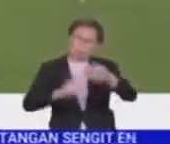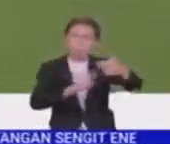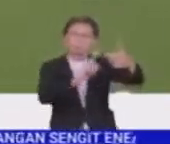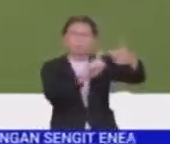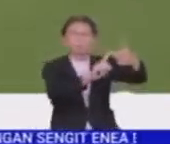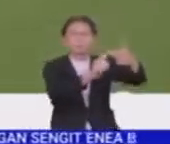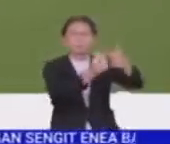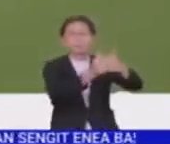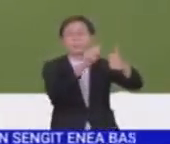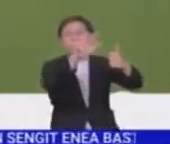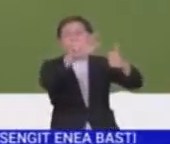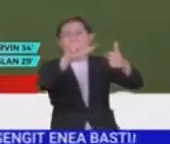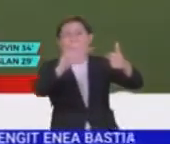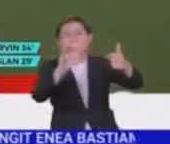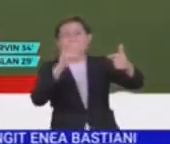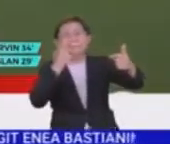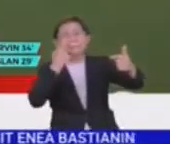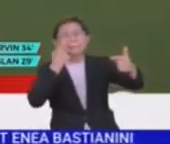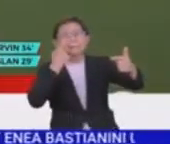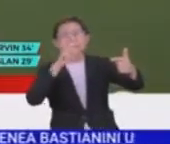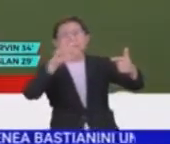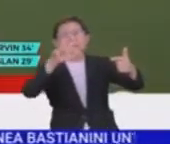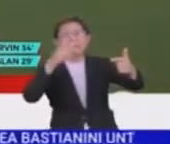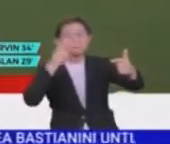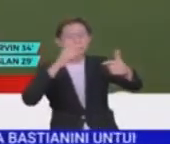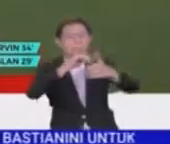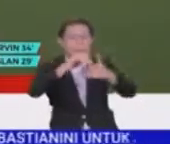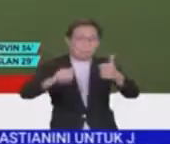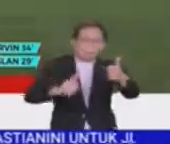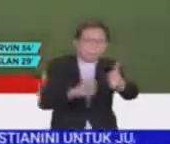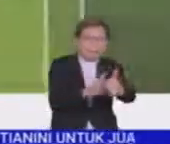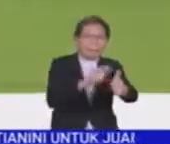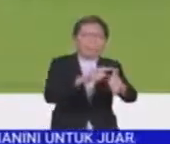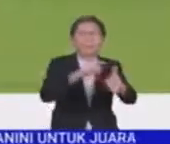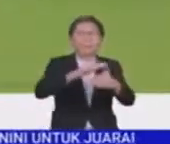kedua dengan 36 mata, 3 mata di belakang pendahulu JDT2.